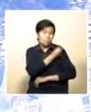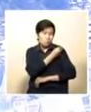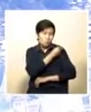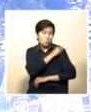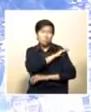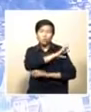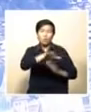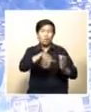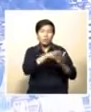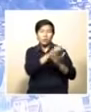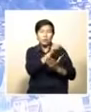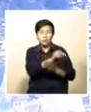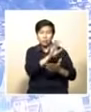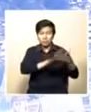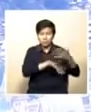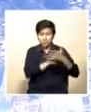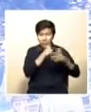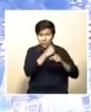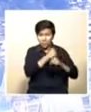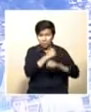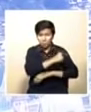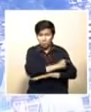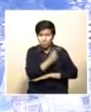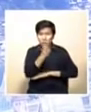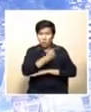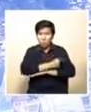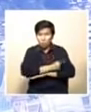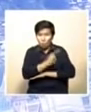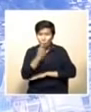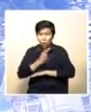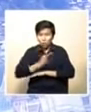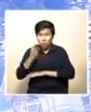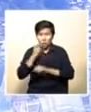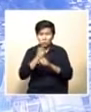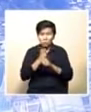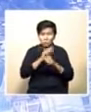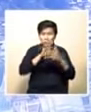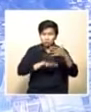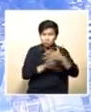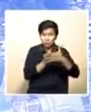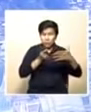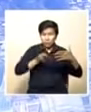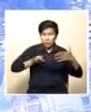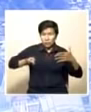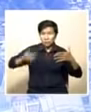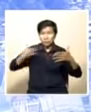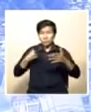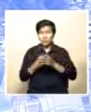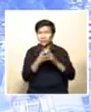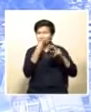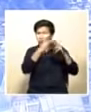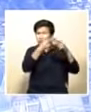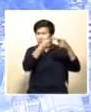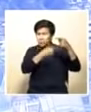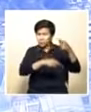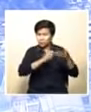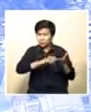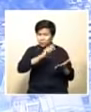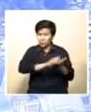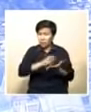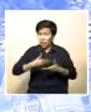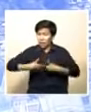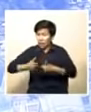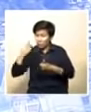สุข 1.3 ล้านชิ้นของกระทรวงสาธารณสุขให้แก่บุคลากรทางการแ